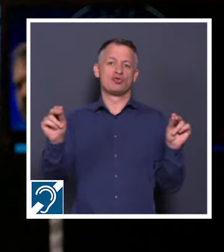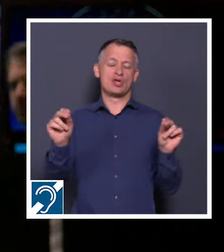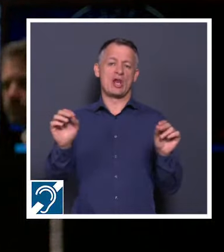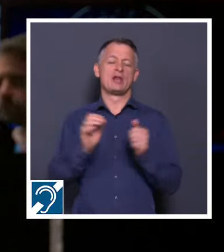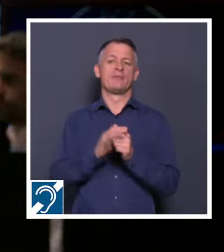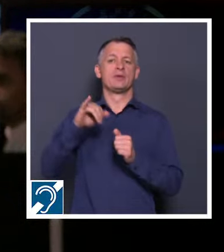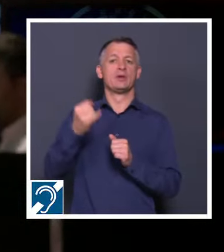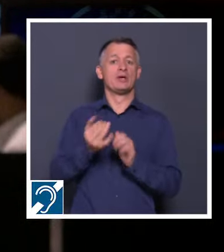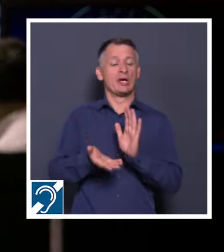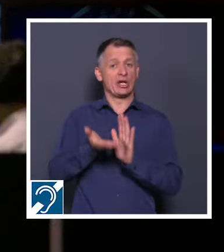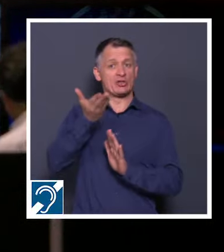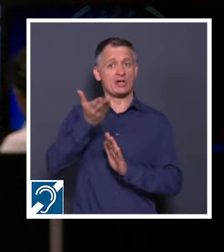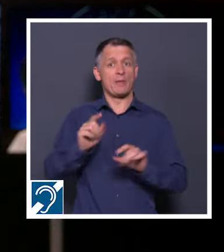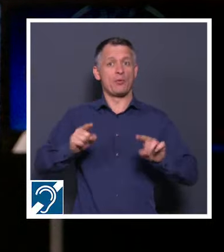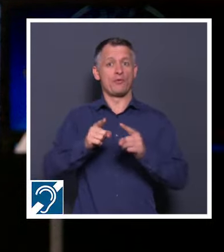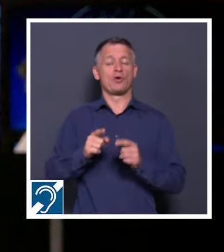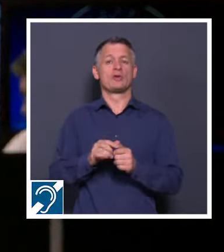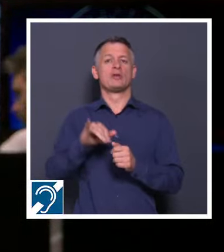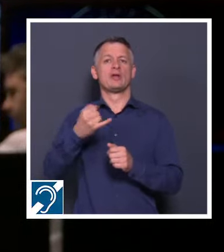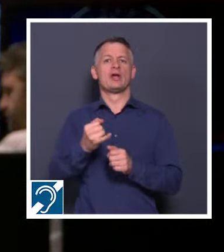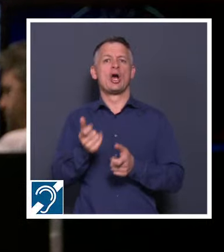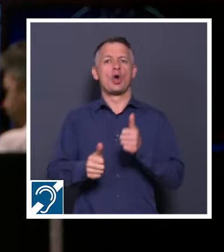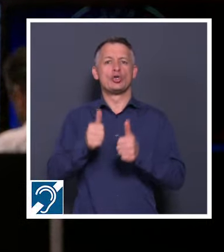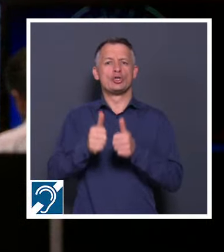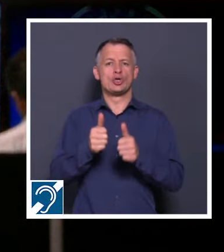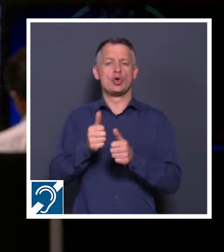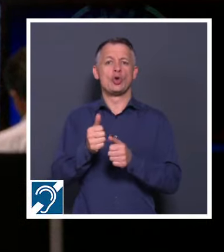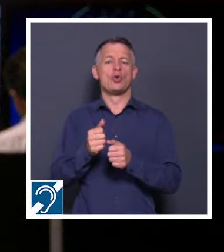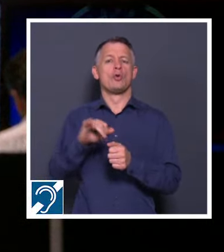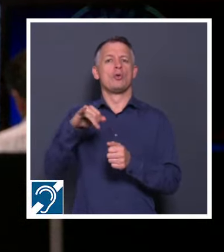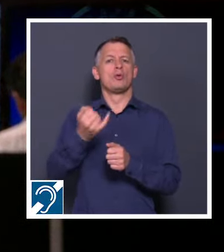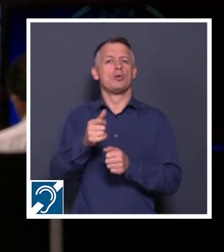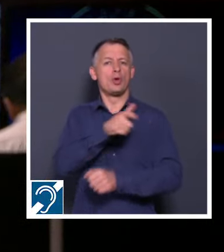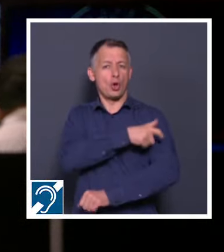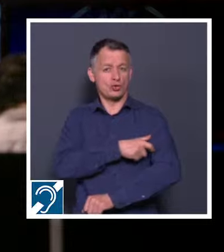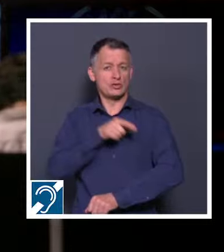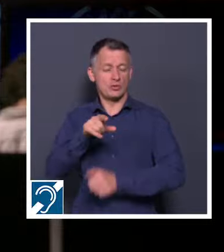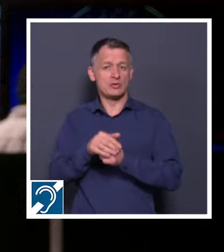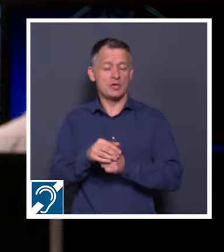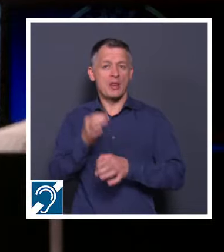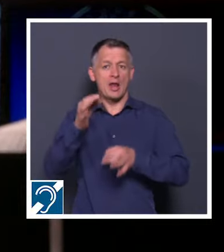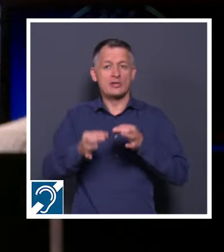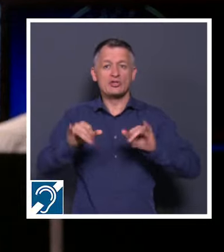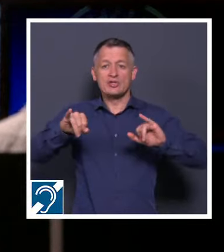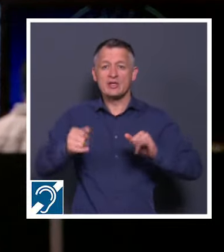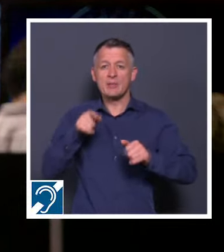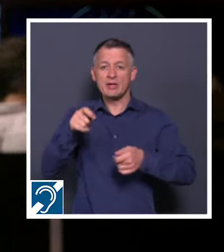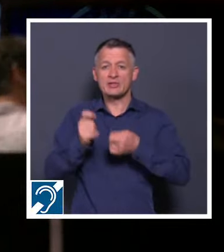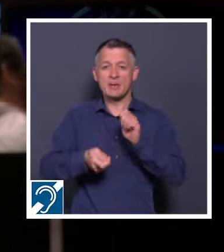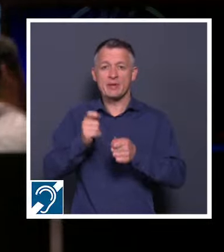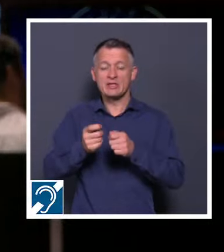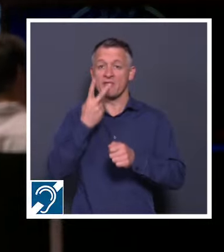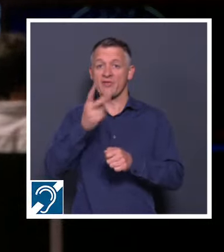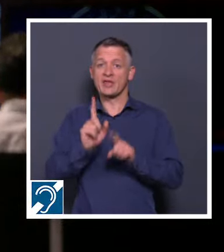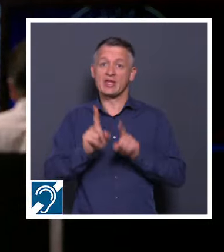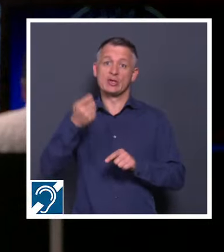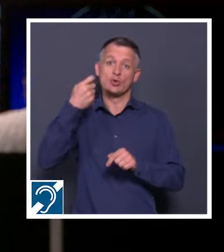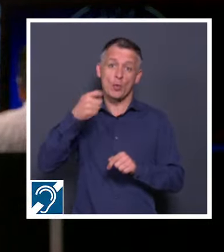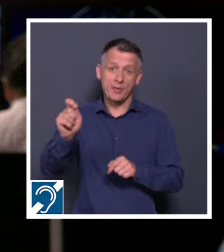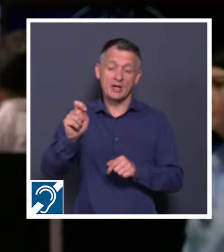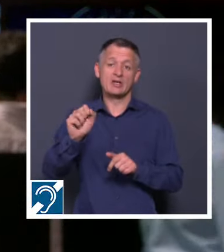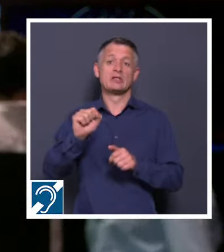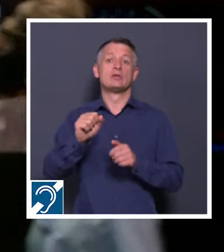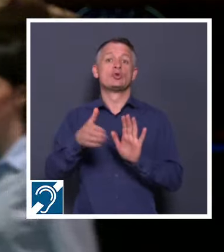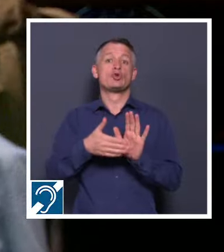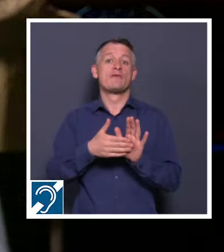i-a determinat pe cei de la Consiliul Concurenței să analizeze cu atenție ce se întâmplă pe această piață și să vadă dacă scumpirile sunt justificate